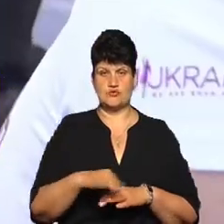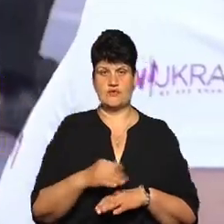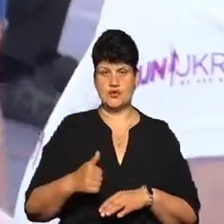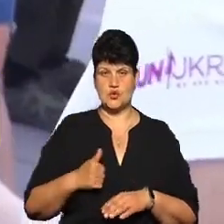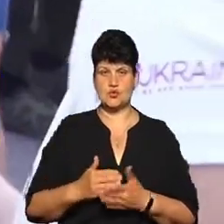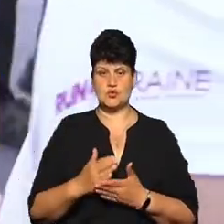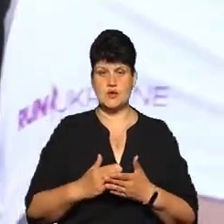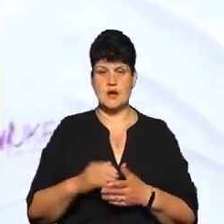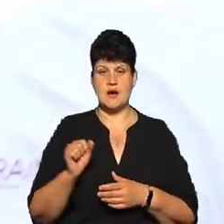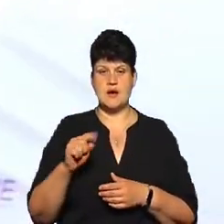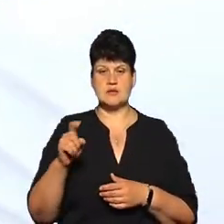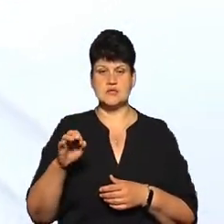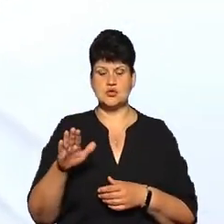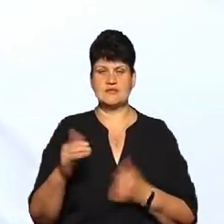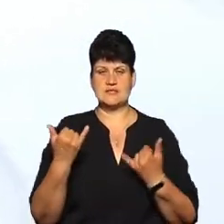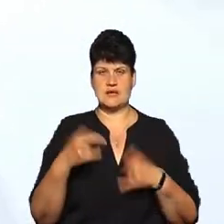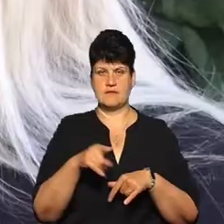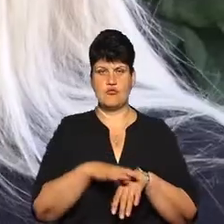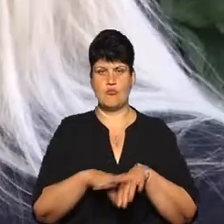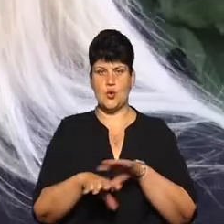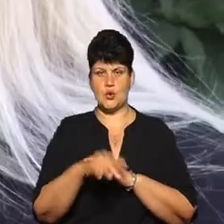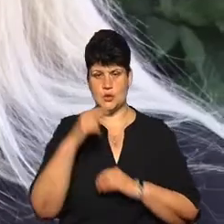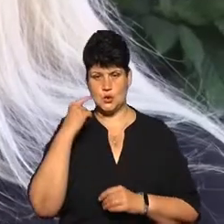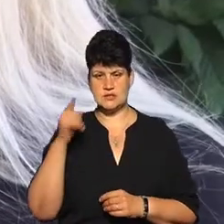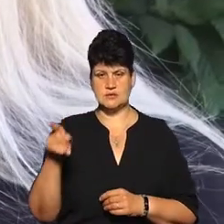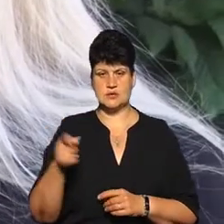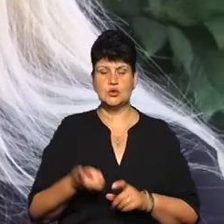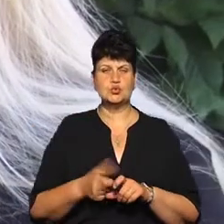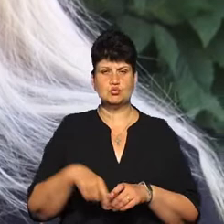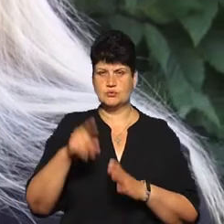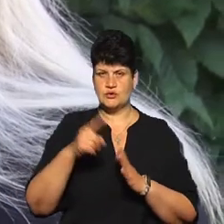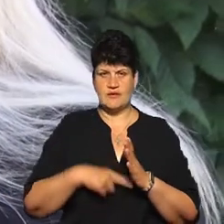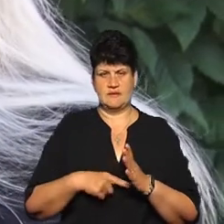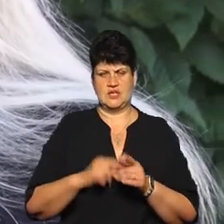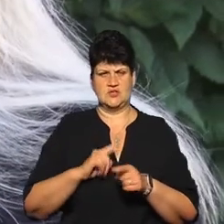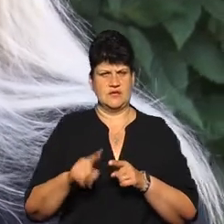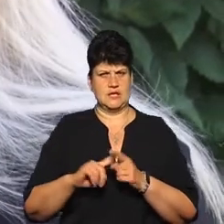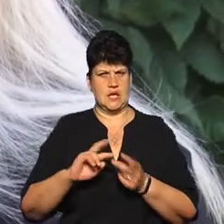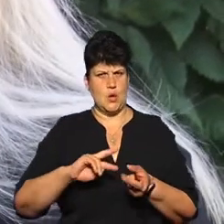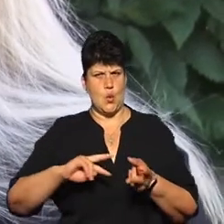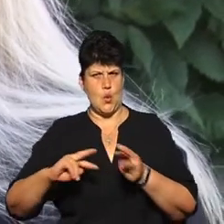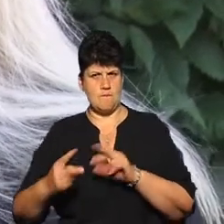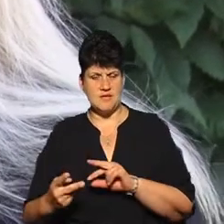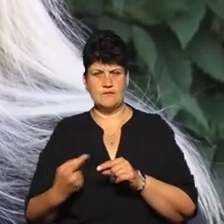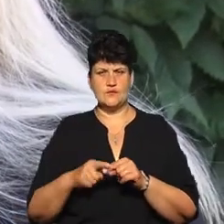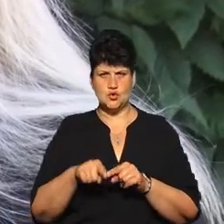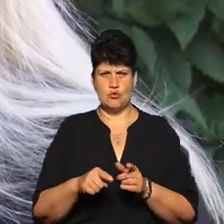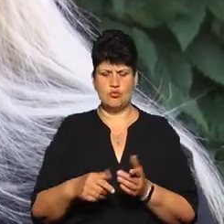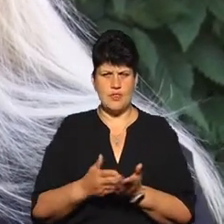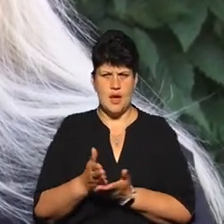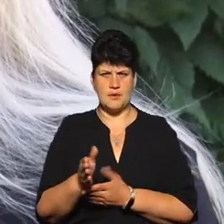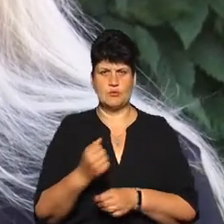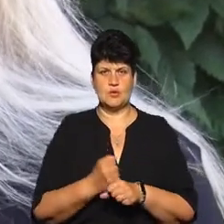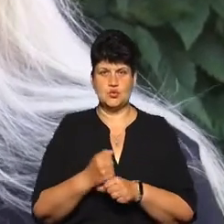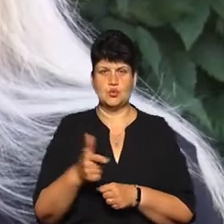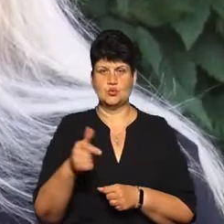полку «Азов». Зараз він у полоні росіян. Дуже сподіваємось на найшвидший обмін. В цьому напрямку дуже працює ГУР